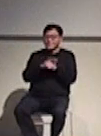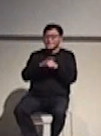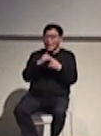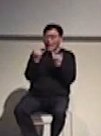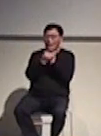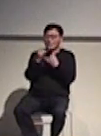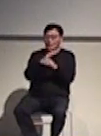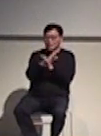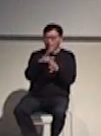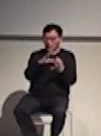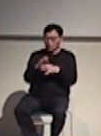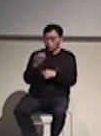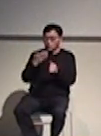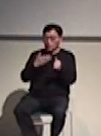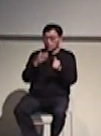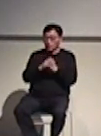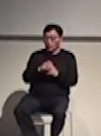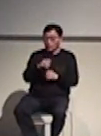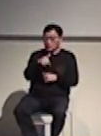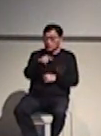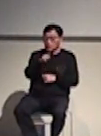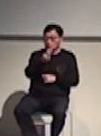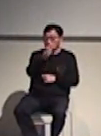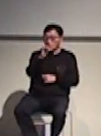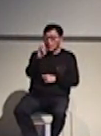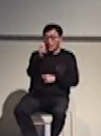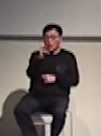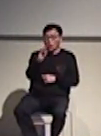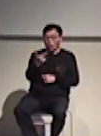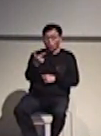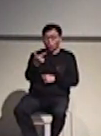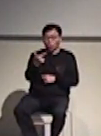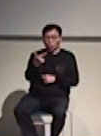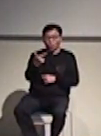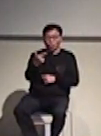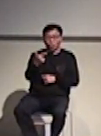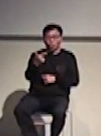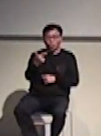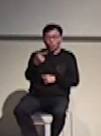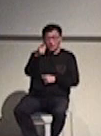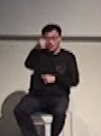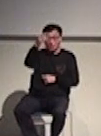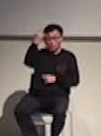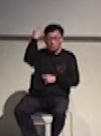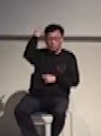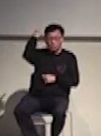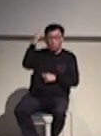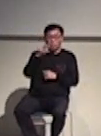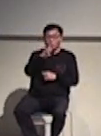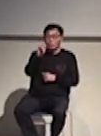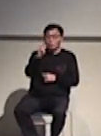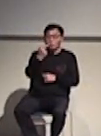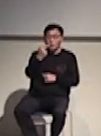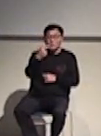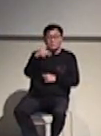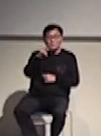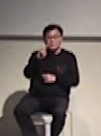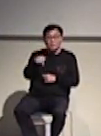아이고. 자, 어디 계십니까? 김아현 글라라님. 이요. 네, 만삭.